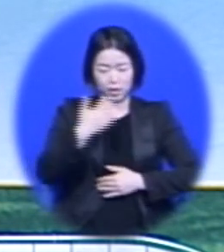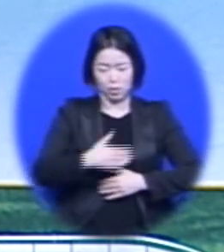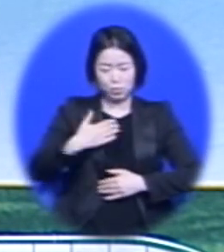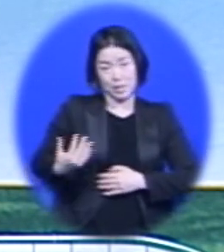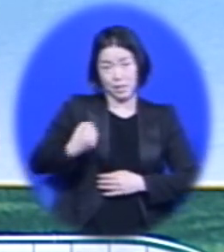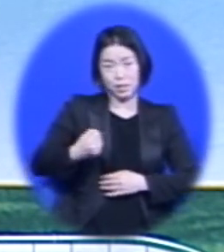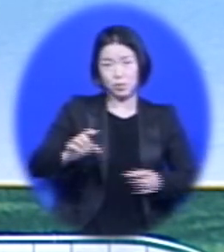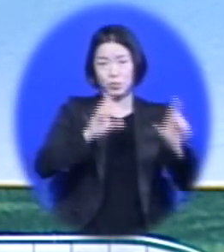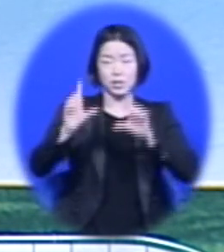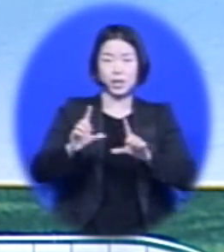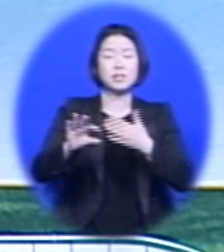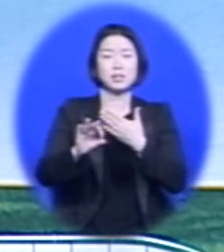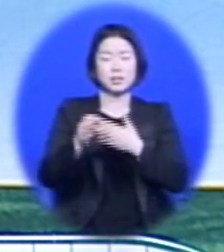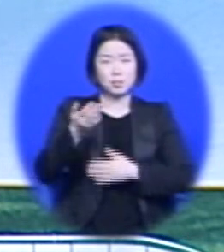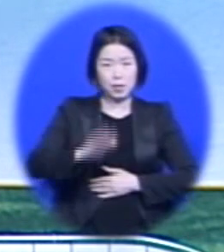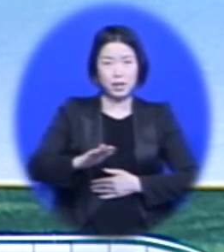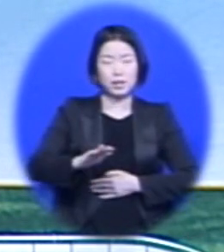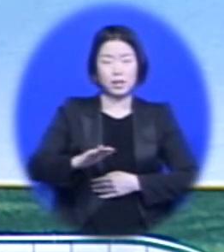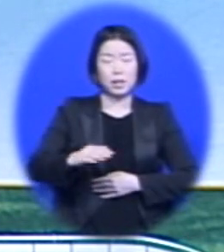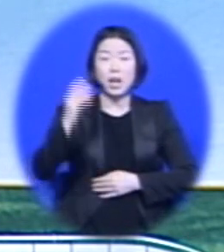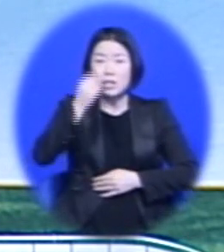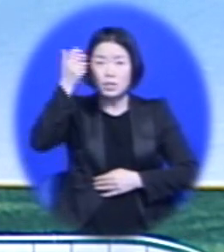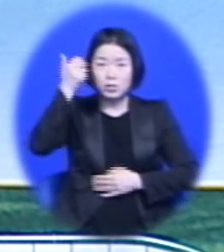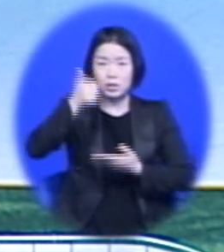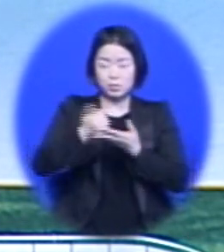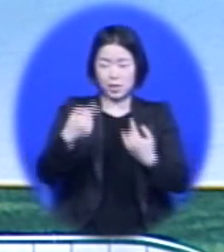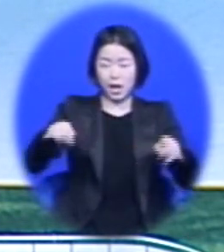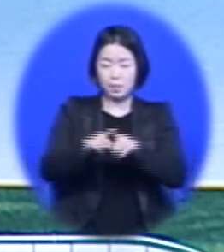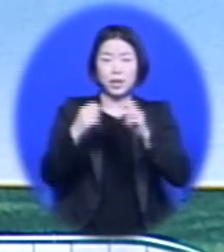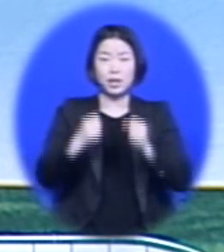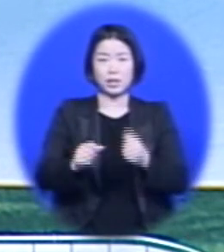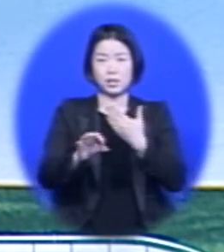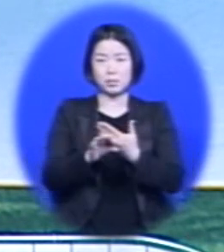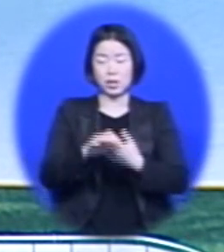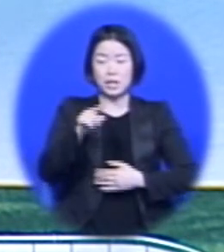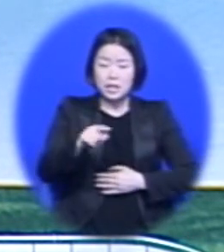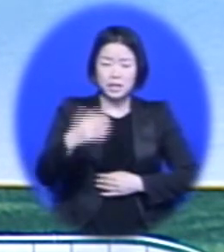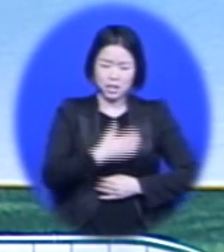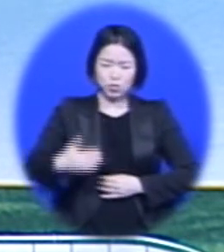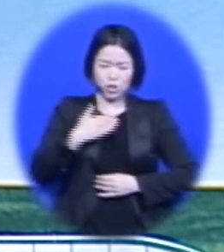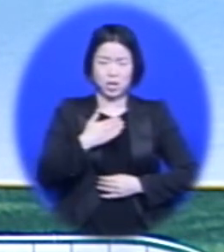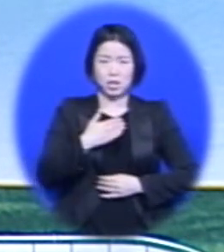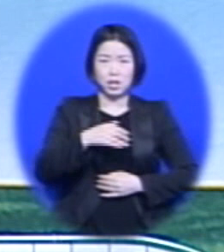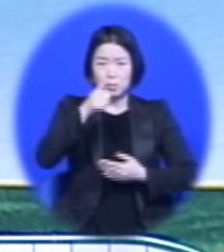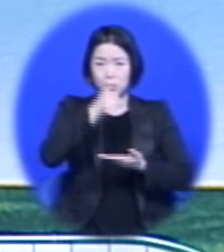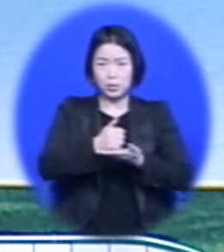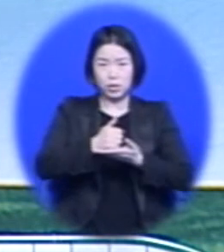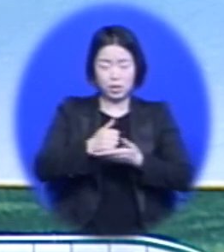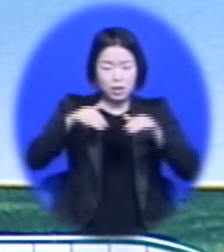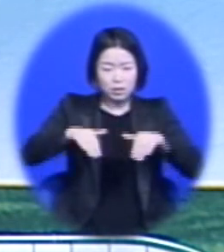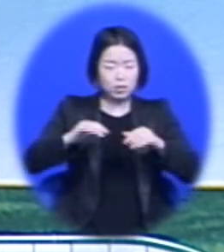살지만 성령님께서 우리와 같이 계셔 주시면 우리는 이 죄의 종노릇하지 않고